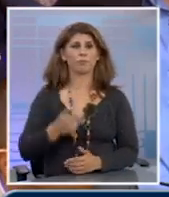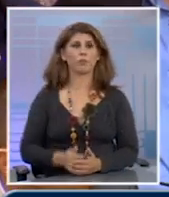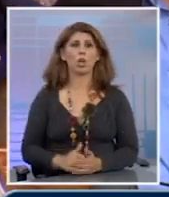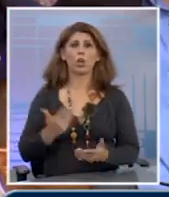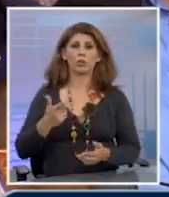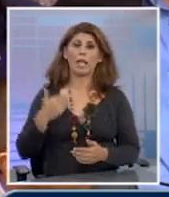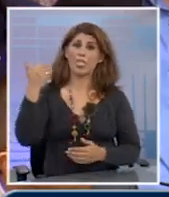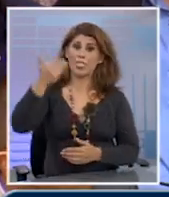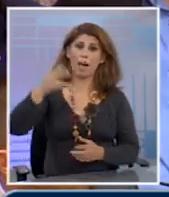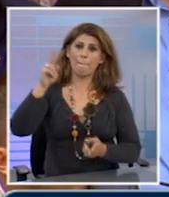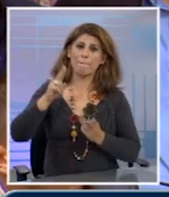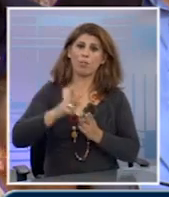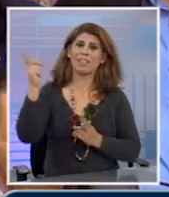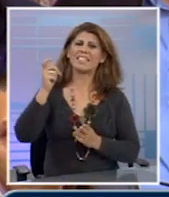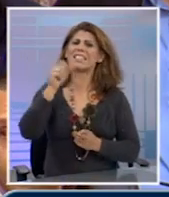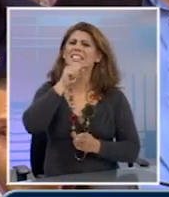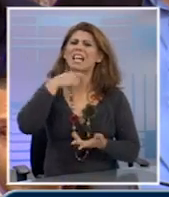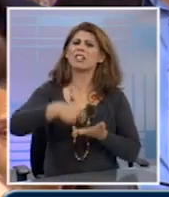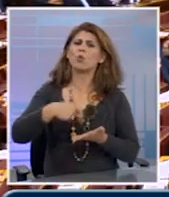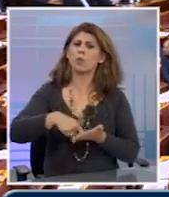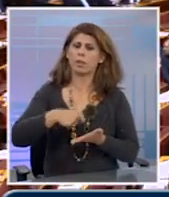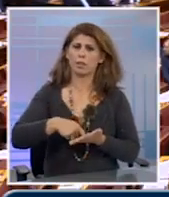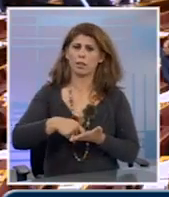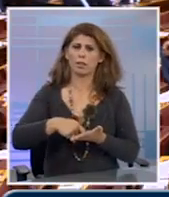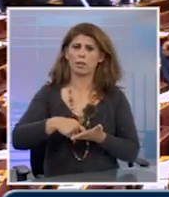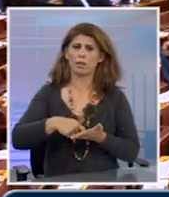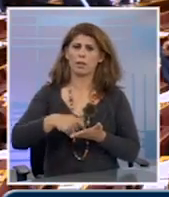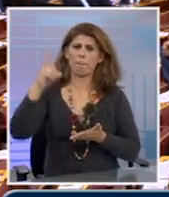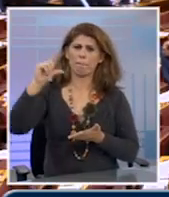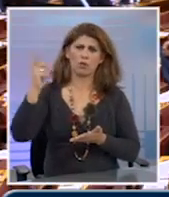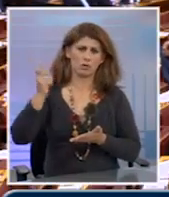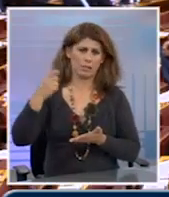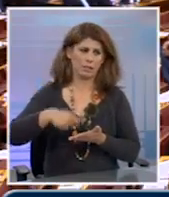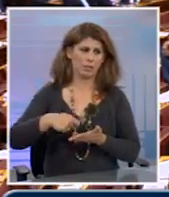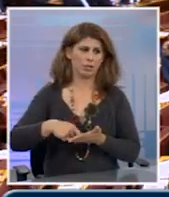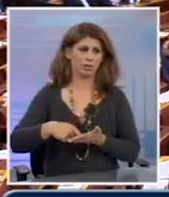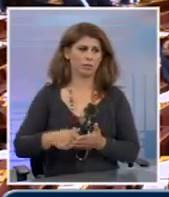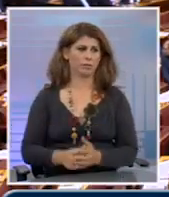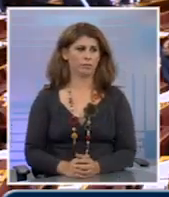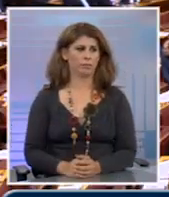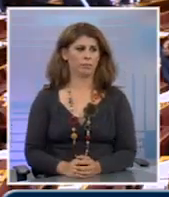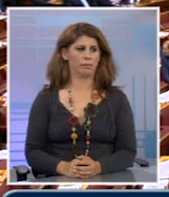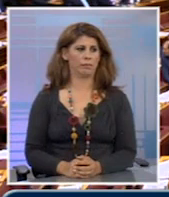στους συνταξιούχους ότι συγγνώμη περάστε